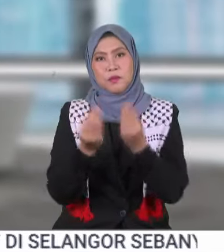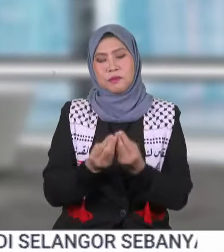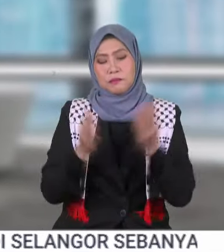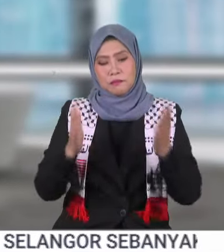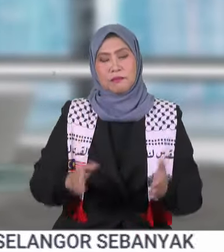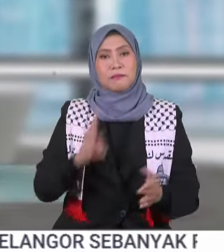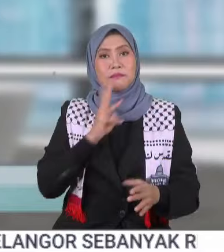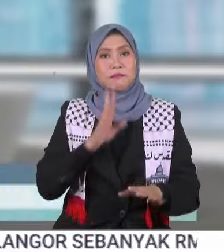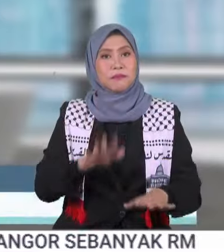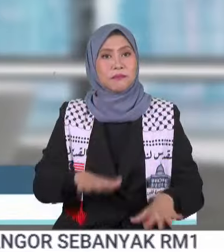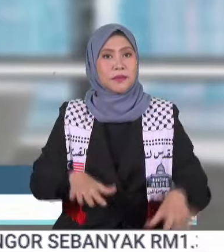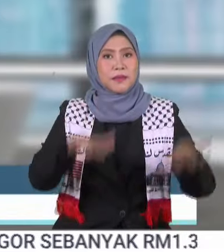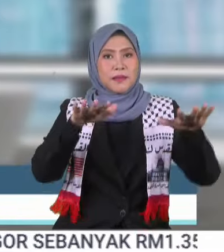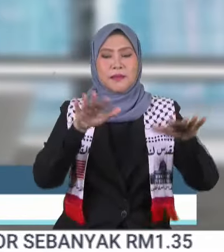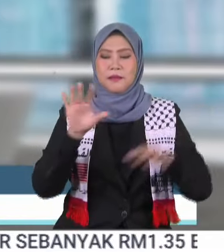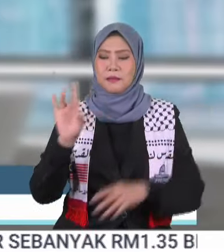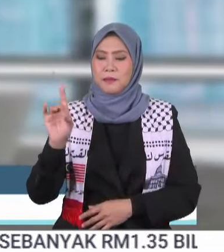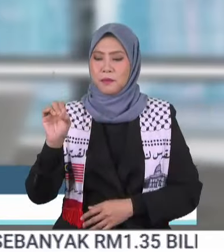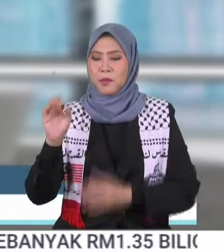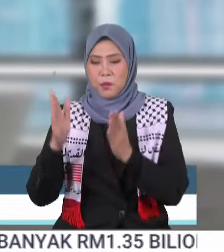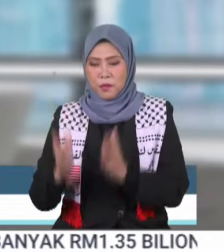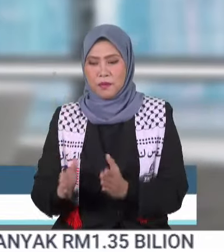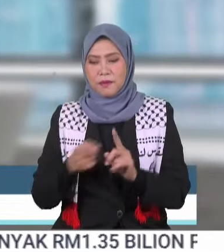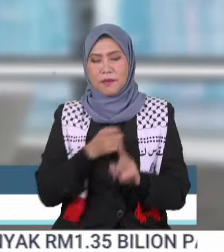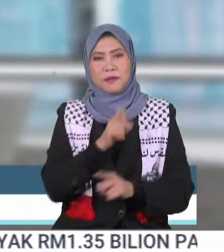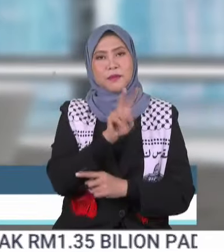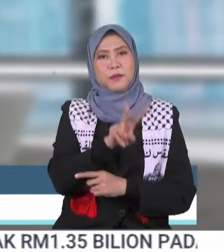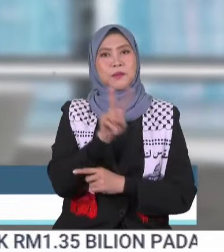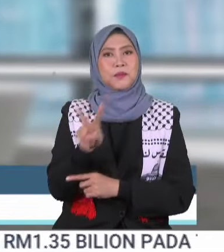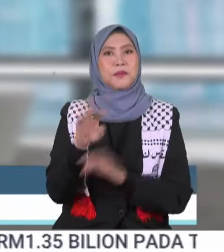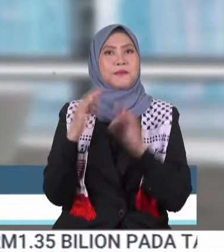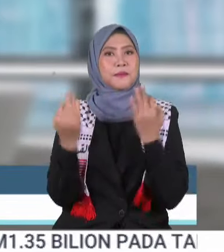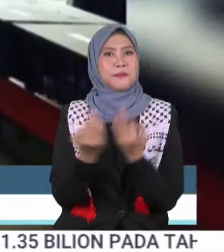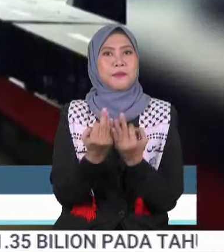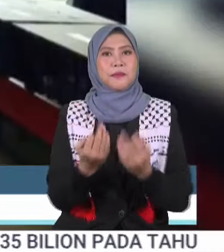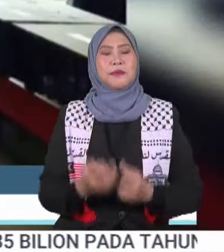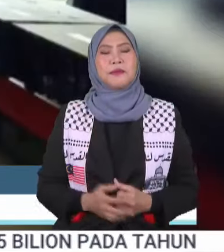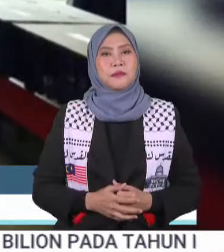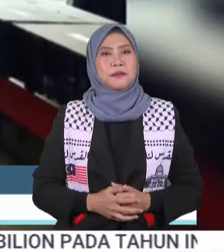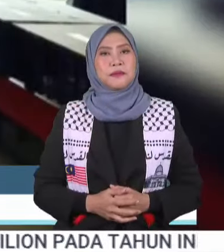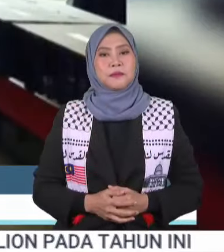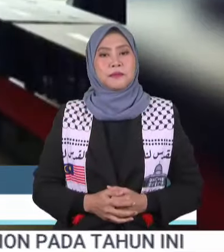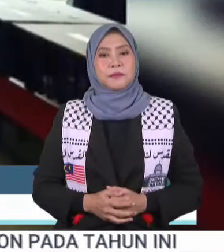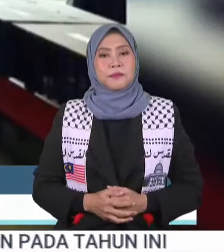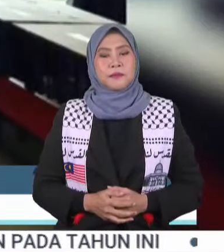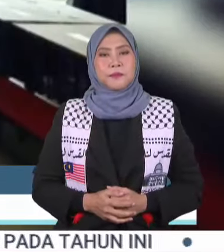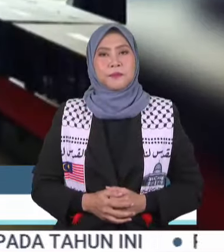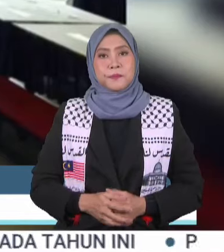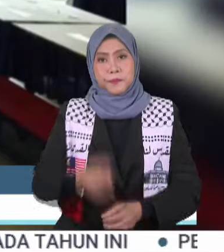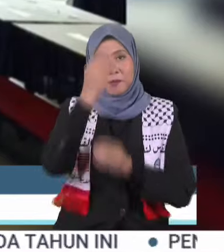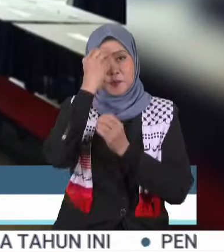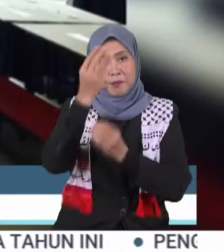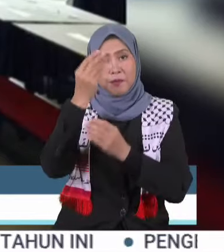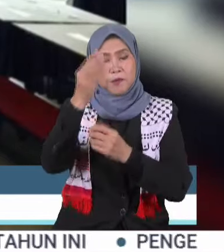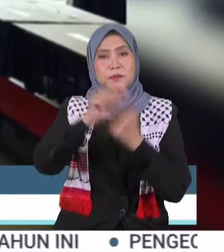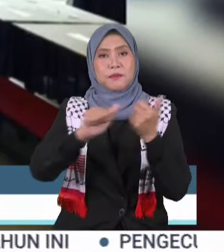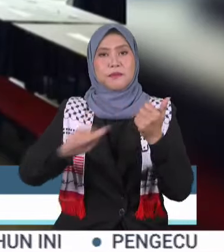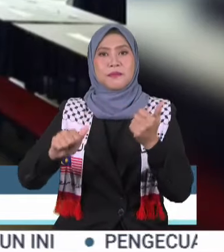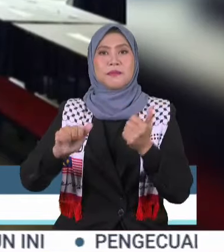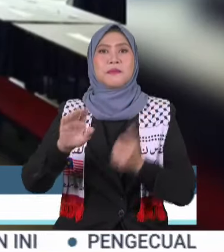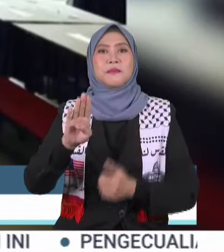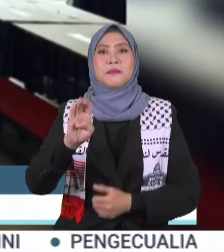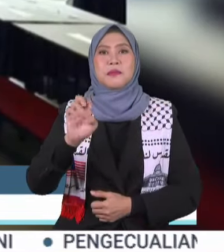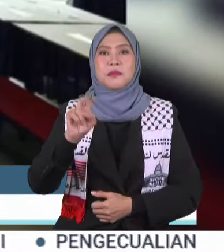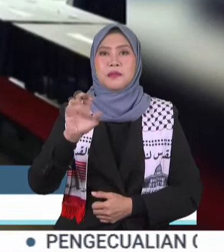penduduk terjejas direkodkan pula 80 orang daripada 22 keluarga maklumat jawatankuasa pengurusan